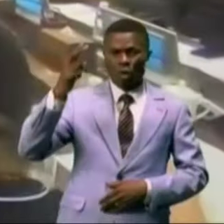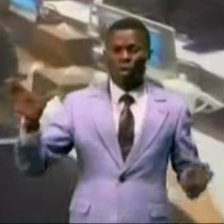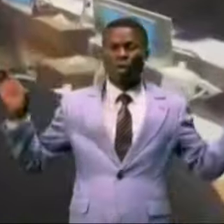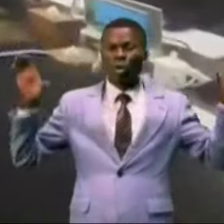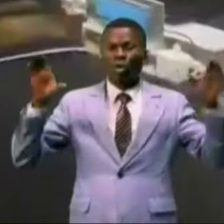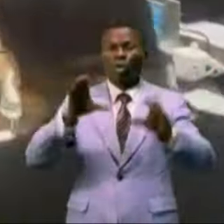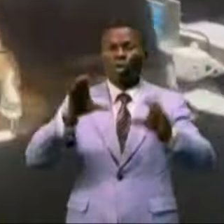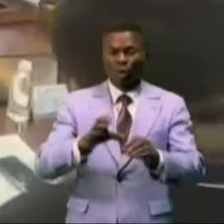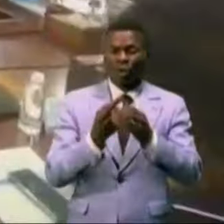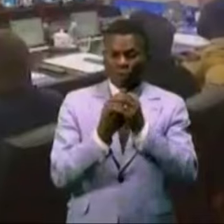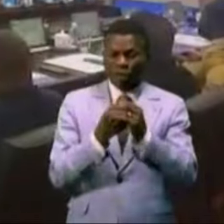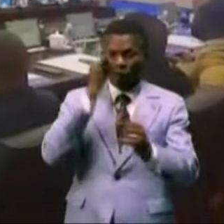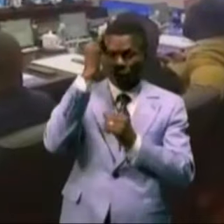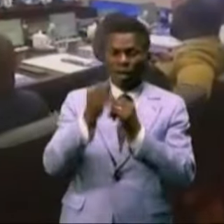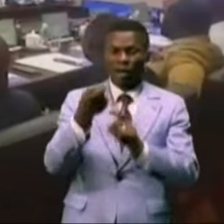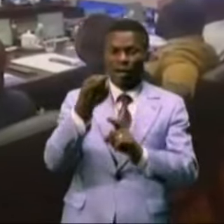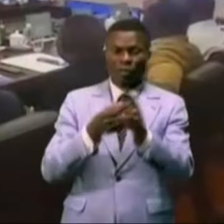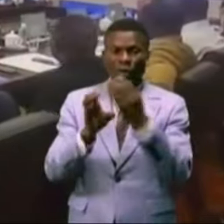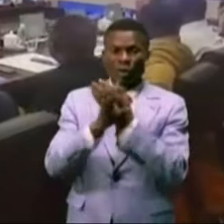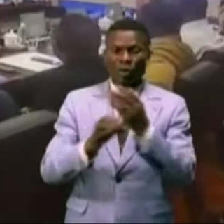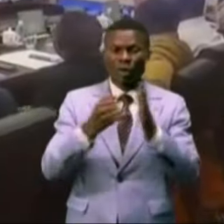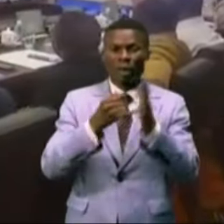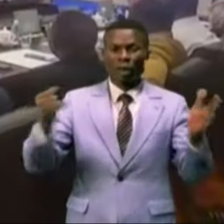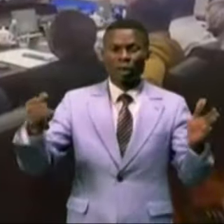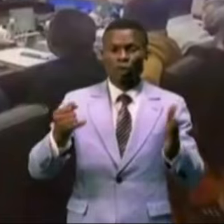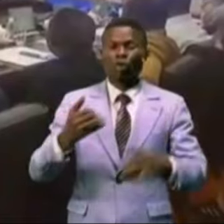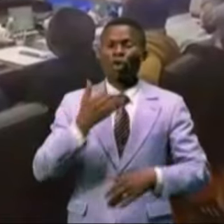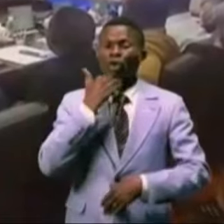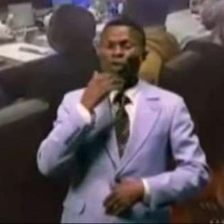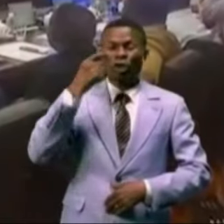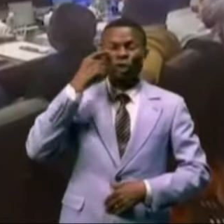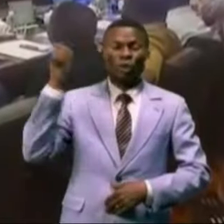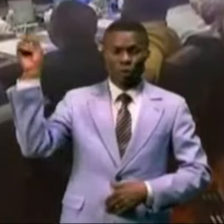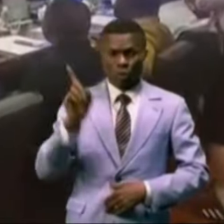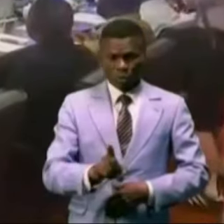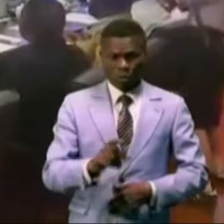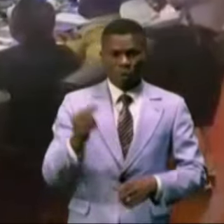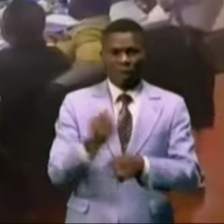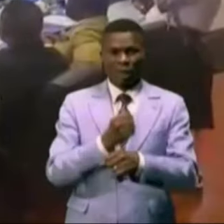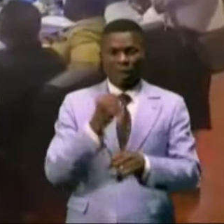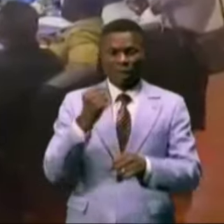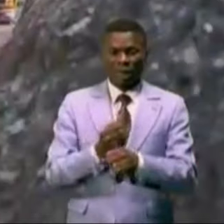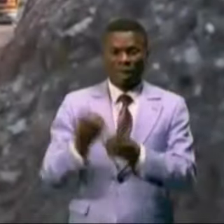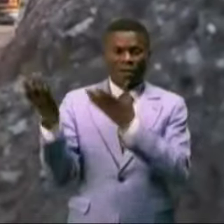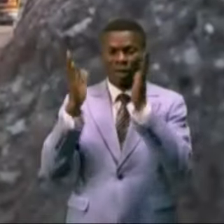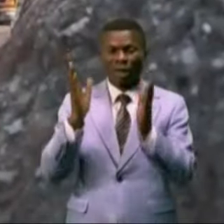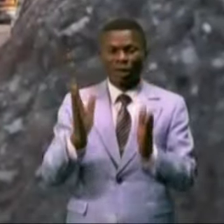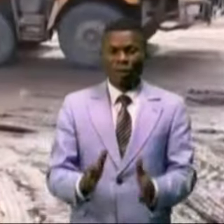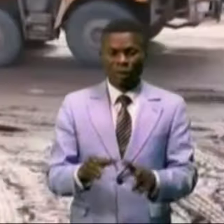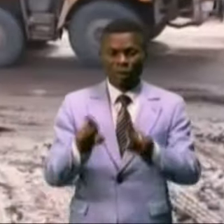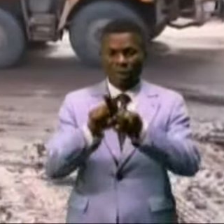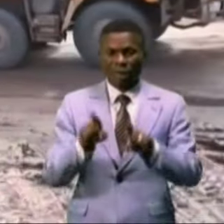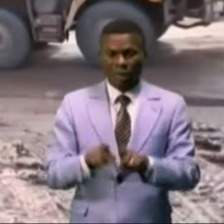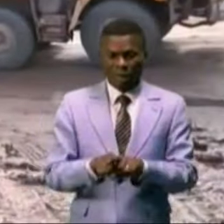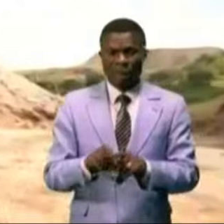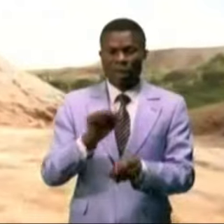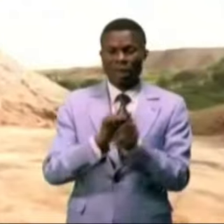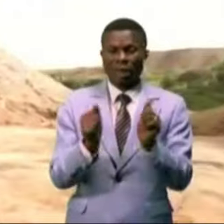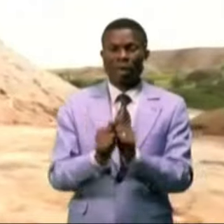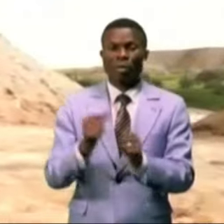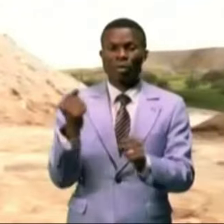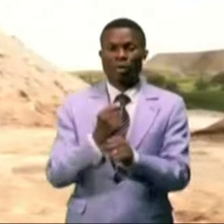Mbujimayi d'ici fin août plus de 60 investisseurs chinois, 100 opérateurs économiques congolais et des experts du secteur de